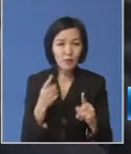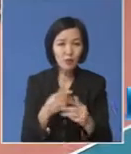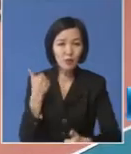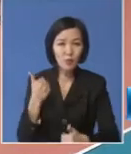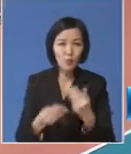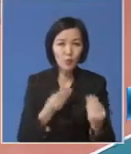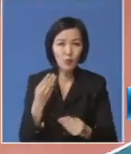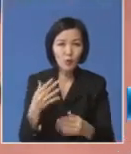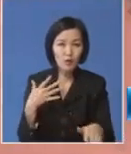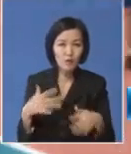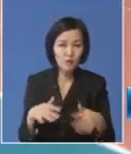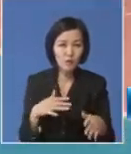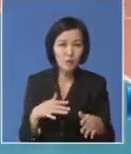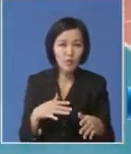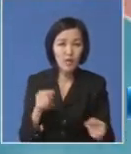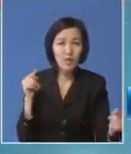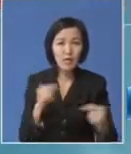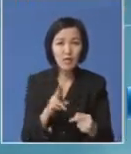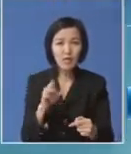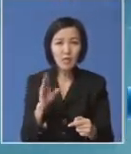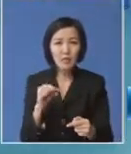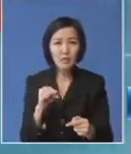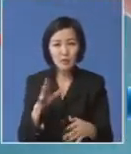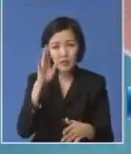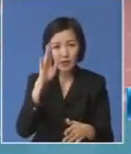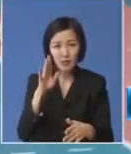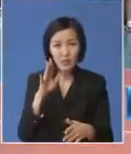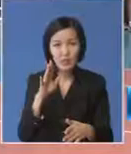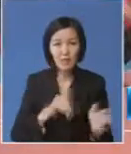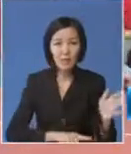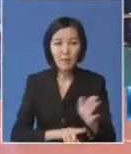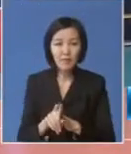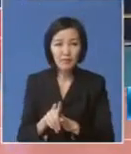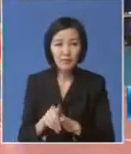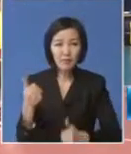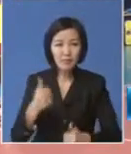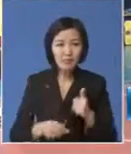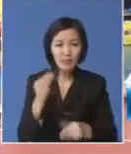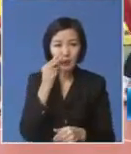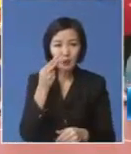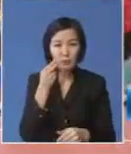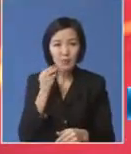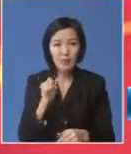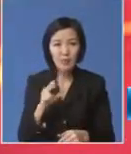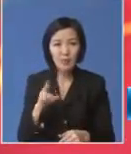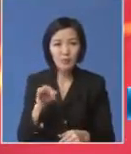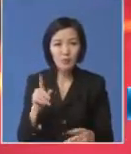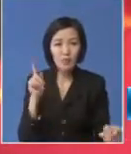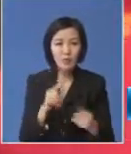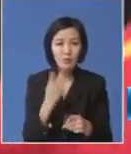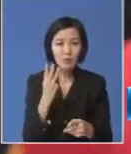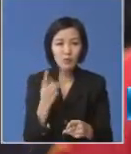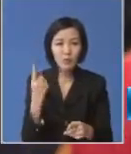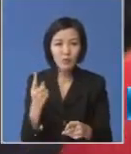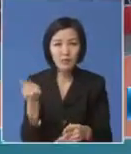бос. Олардың алғашқы қарсыластары Керекуден келген жігіттер. Бұдан бөлек бастапқы сайыста Шымкент Ақтөбемен кездесіп 3-1 есебімен ұтты.